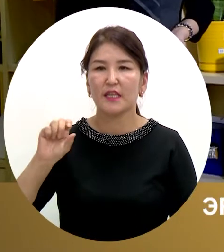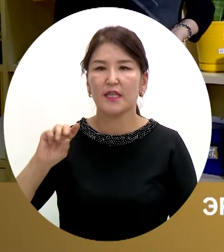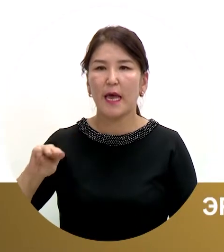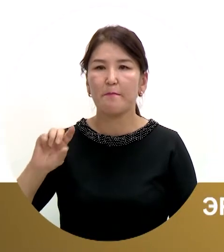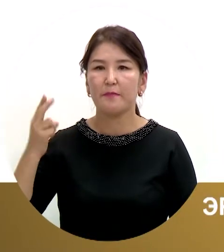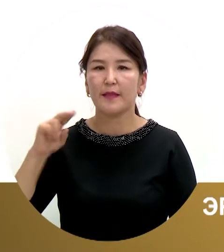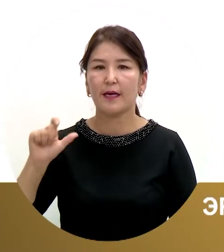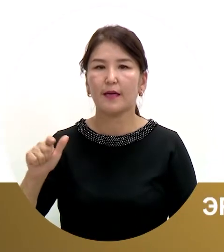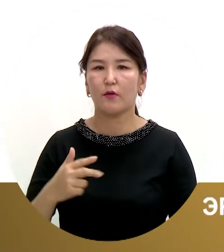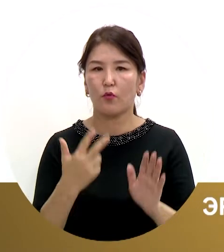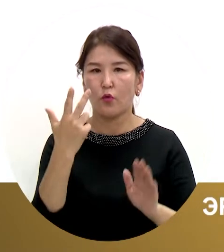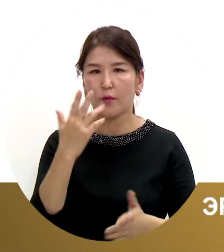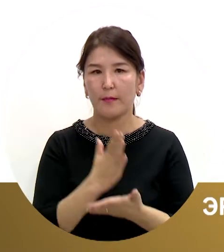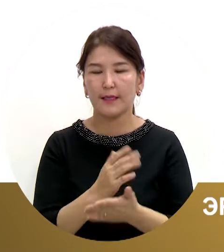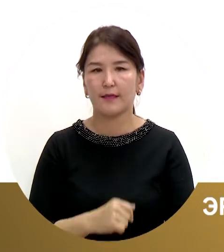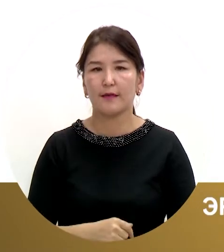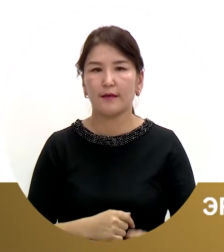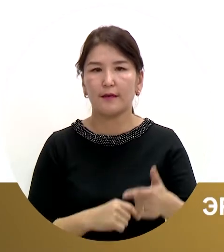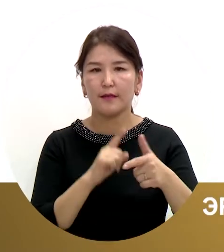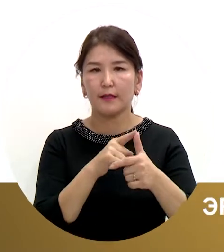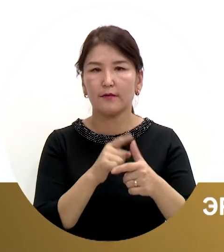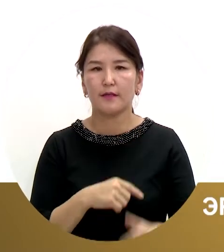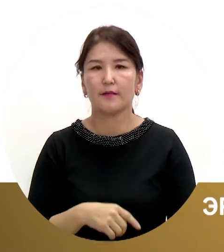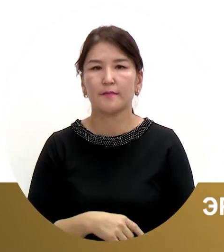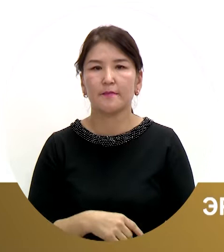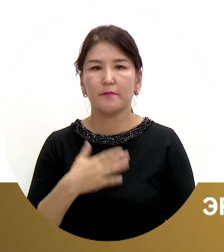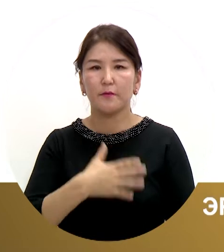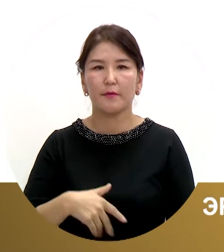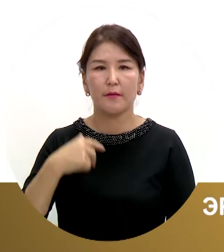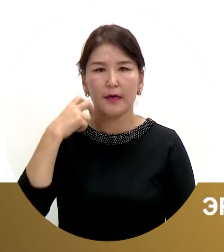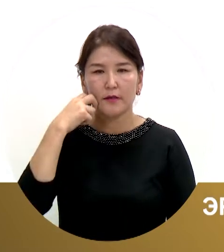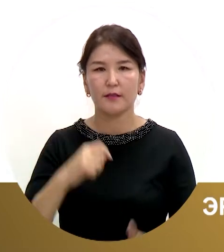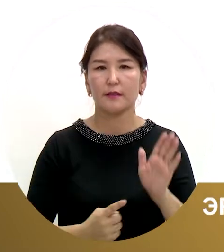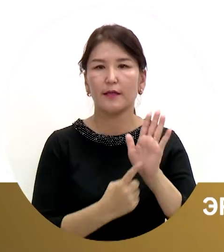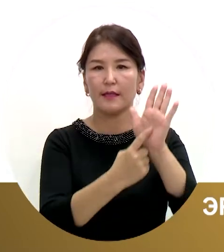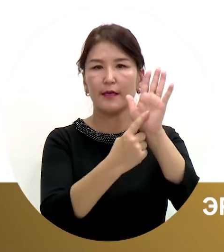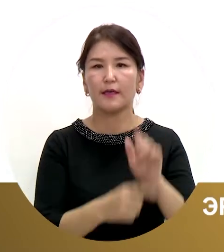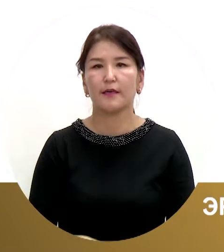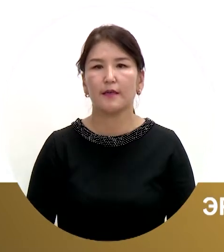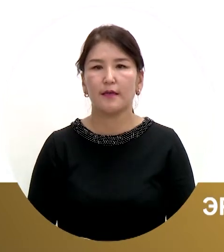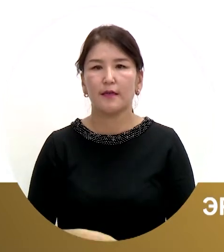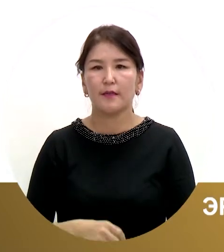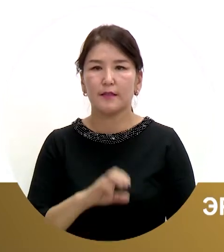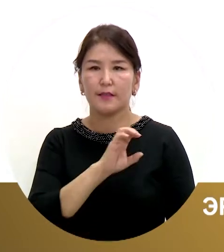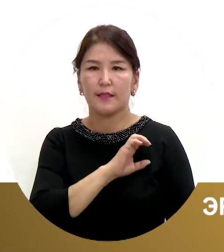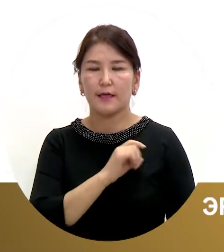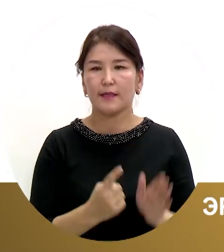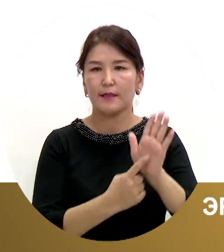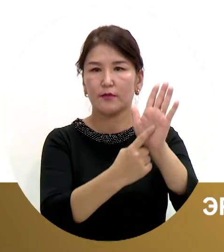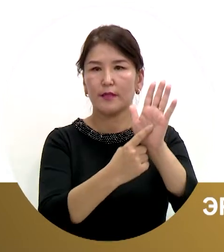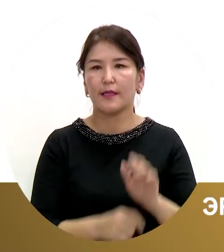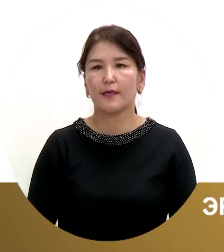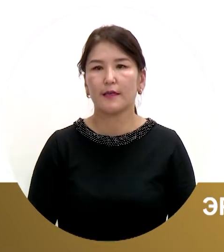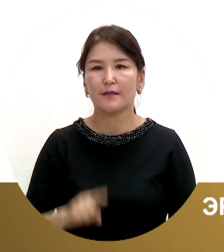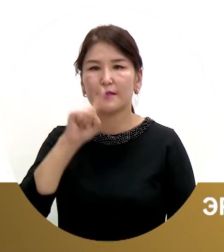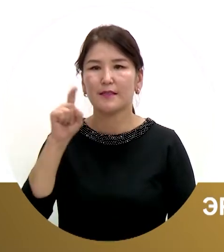тавч үздэг. Жишээлх юм бол бие махбодд илрэх стресс, сэтгэл зүйд илрэх стресс, зан үйлд илрэх стрессийн